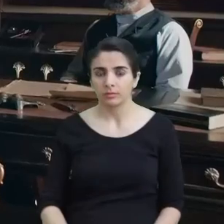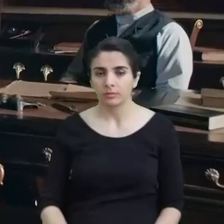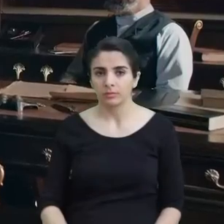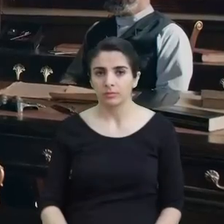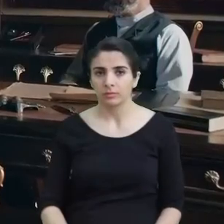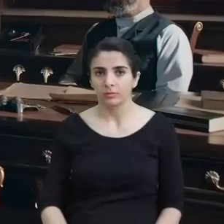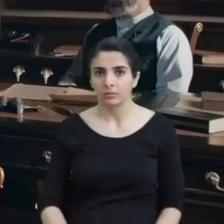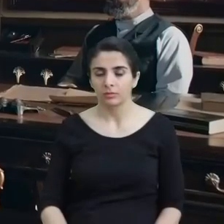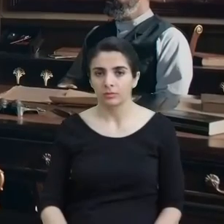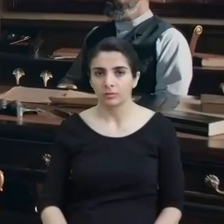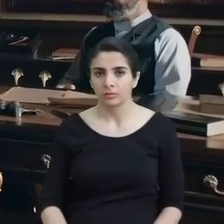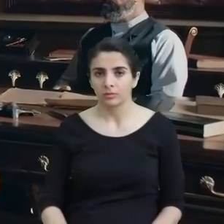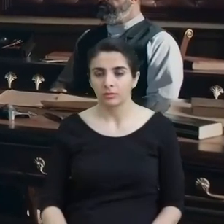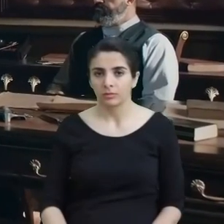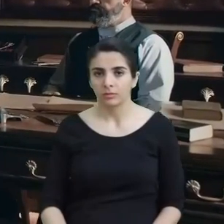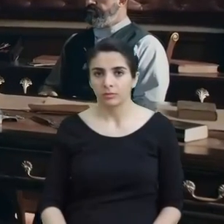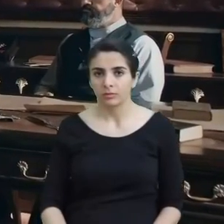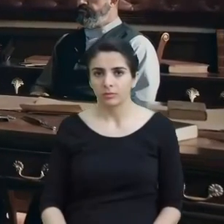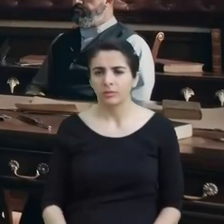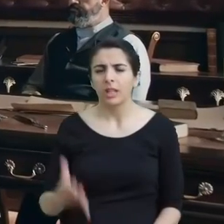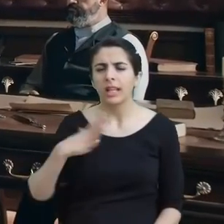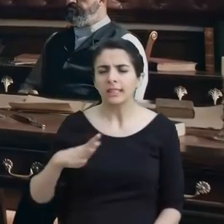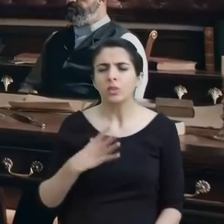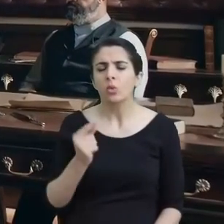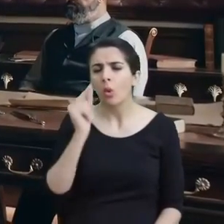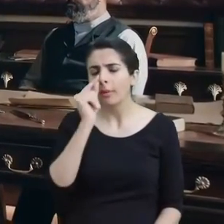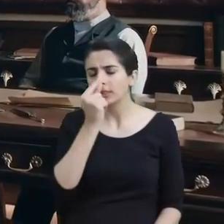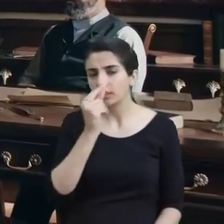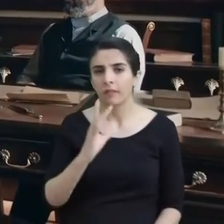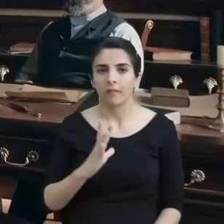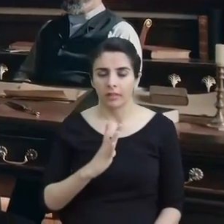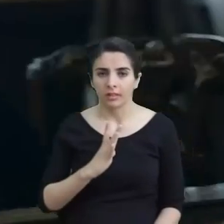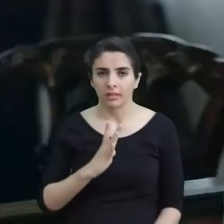Arkalığı ahşap işlemeli sandalyeye geçti. İsteğim oldukça basittir.